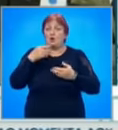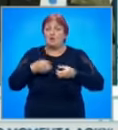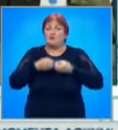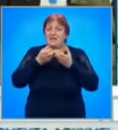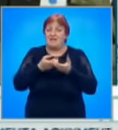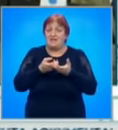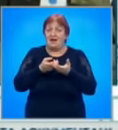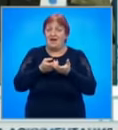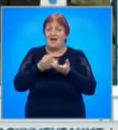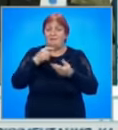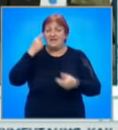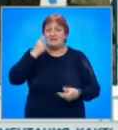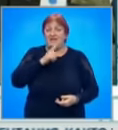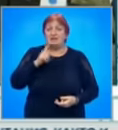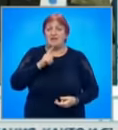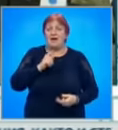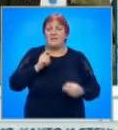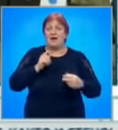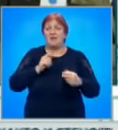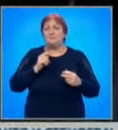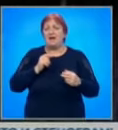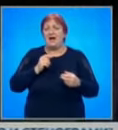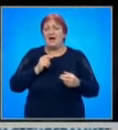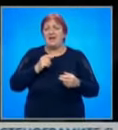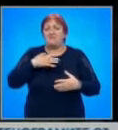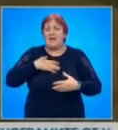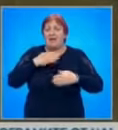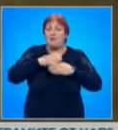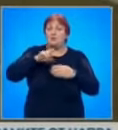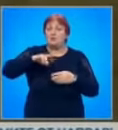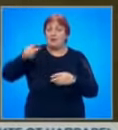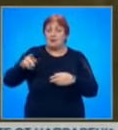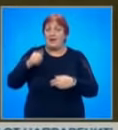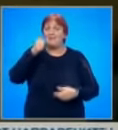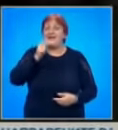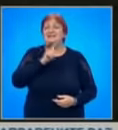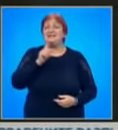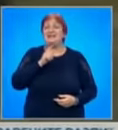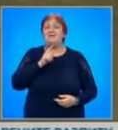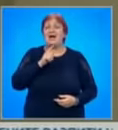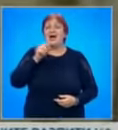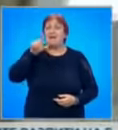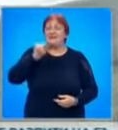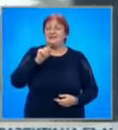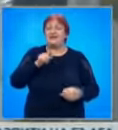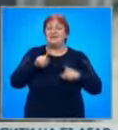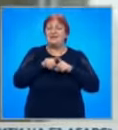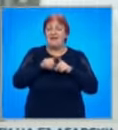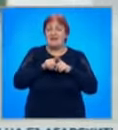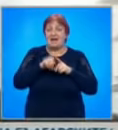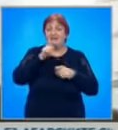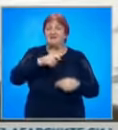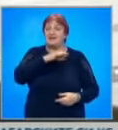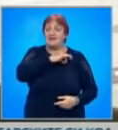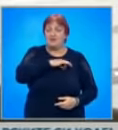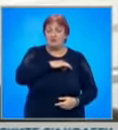от пенсионно-осигурителната система, е, че няма да трябва да разчита на помощ на други. Според БСП обаче пенсиите не трябва да бъдат еднакви за всички, а всеки да